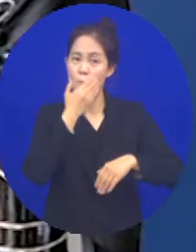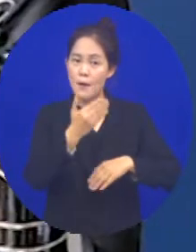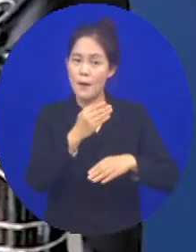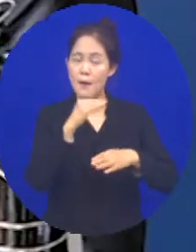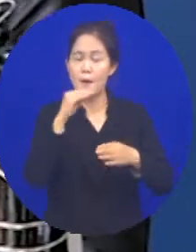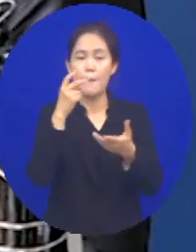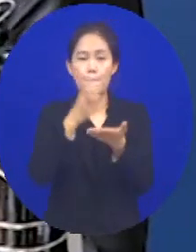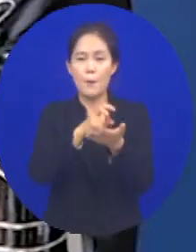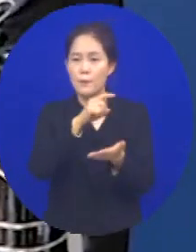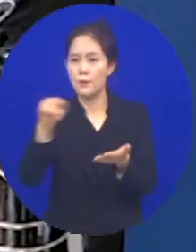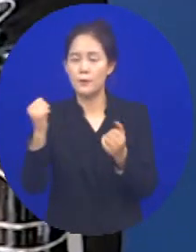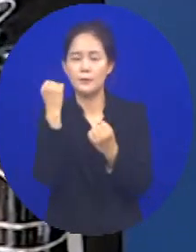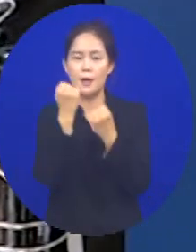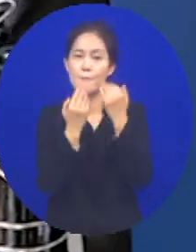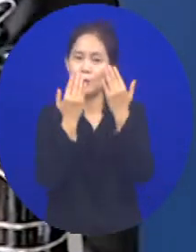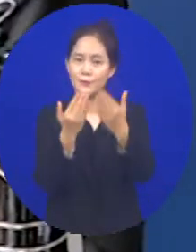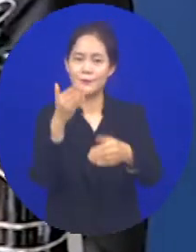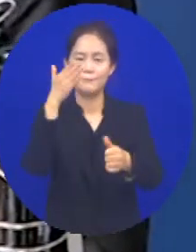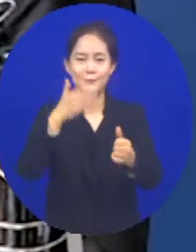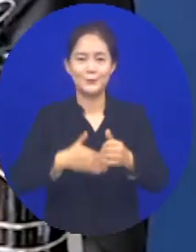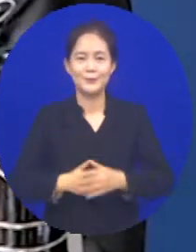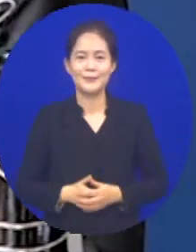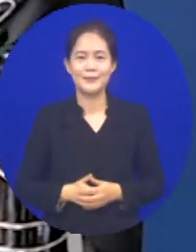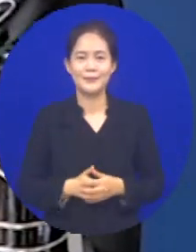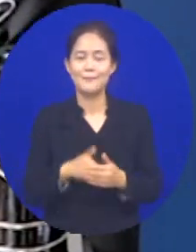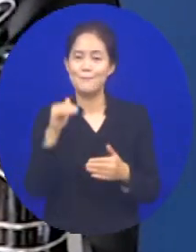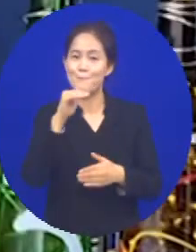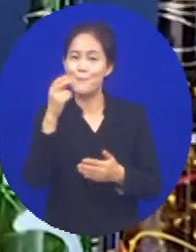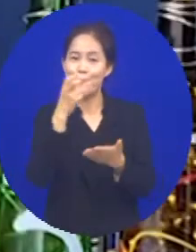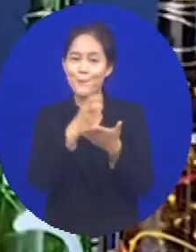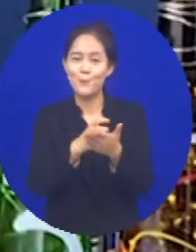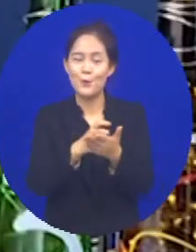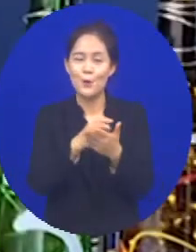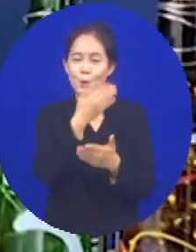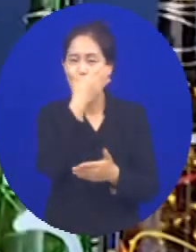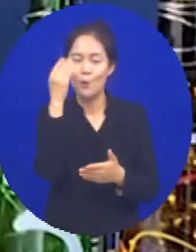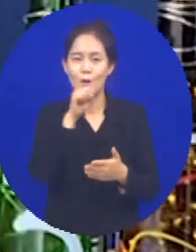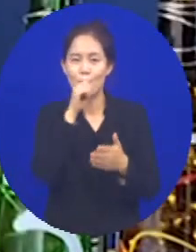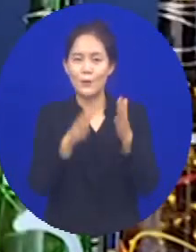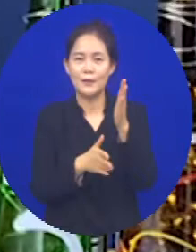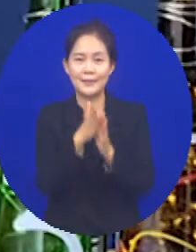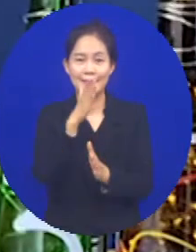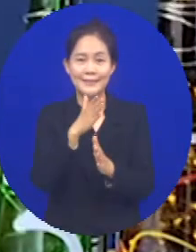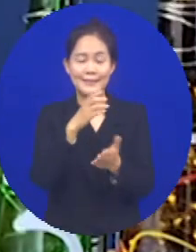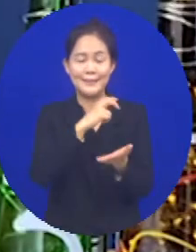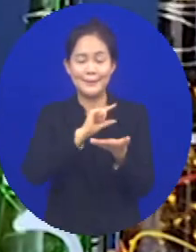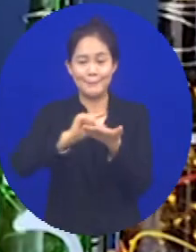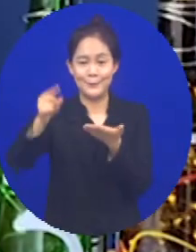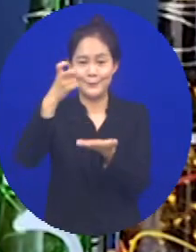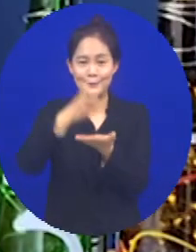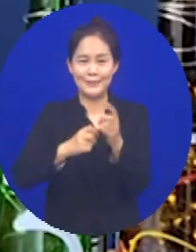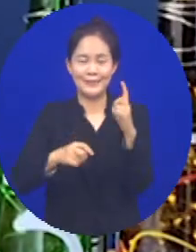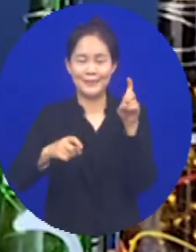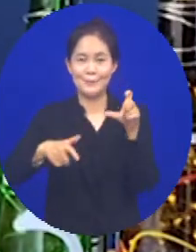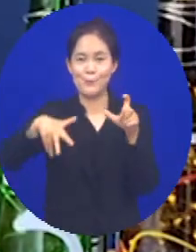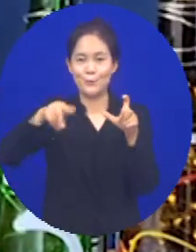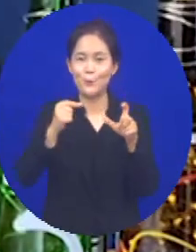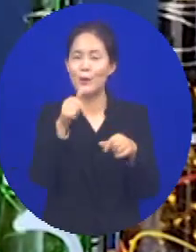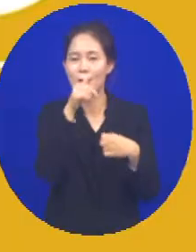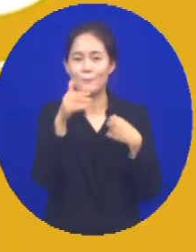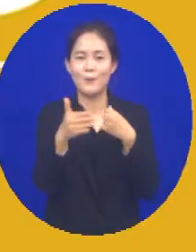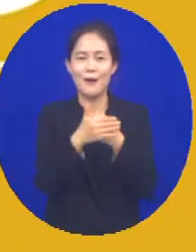활동할 수 있는 근거 법령 에 대해서 한번 설명해 주시면 좋을것 같습니다 그 근거 법령은 윤씨 청년 기본 조례 제 15조에